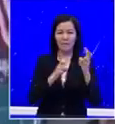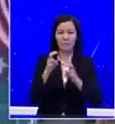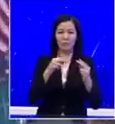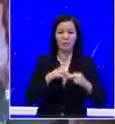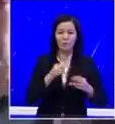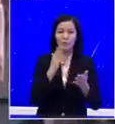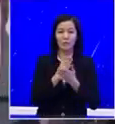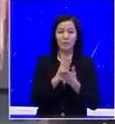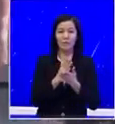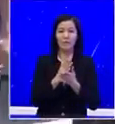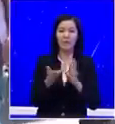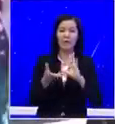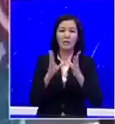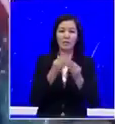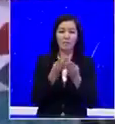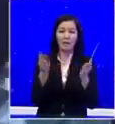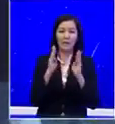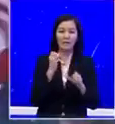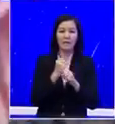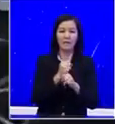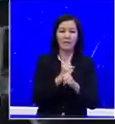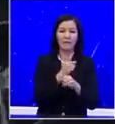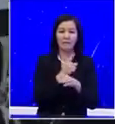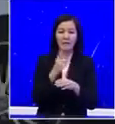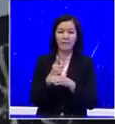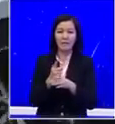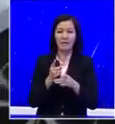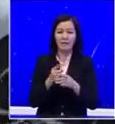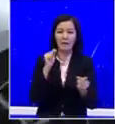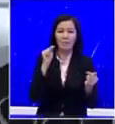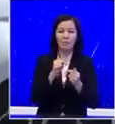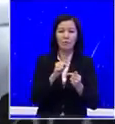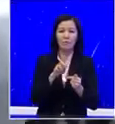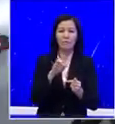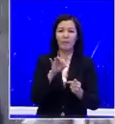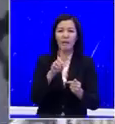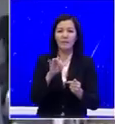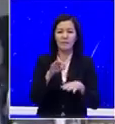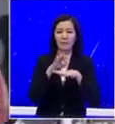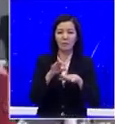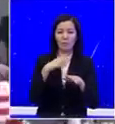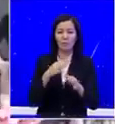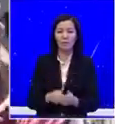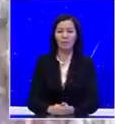ғана жүріп жатыр. Жалпы карантиннің қатаң талаптарына наразылық Бразилияда да өтуде.